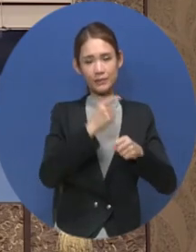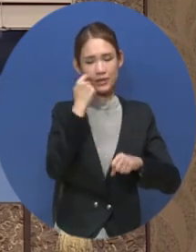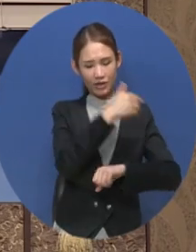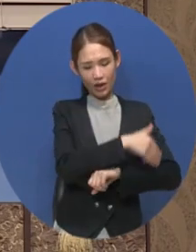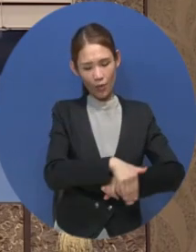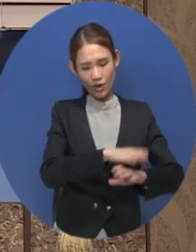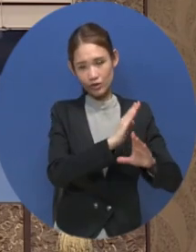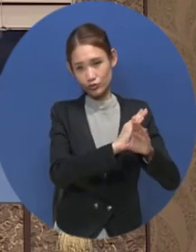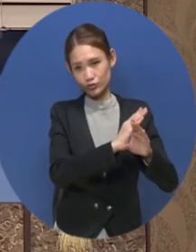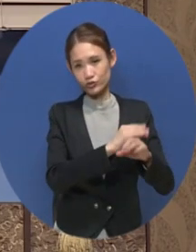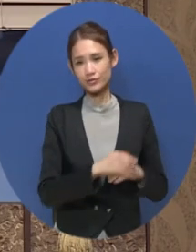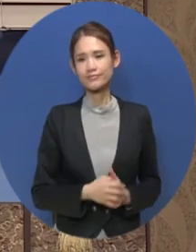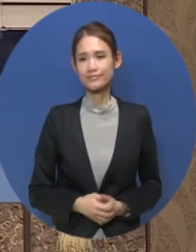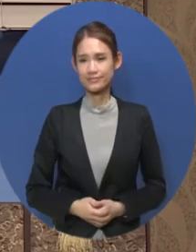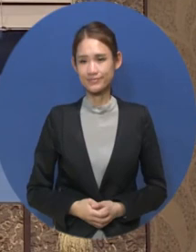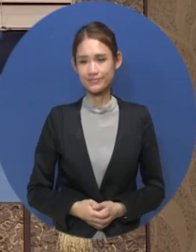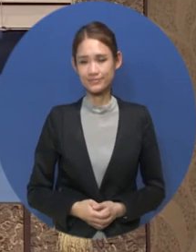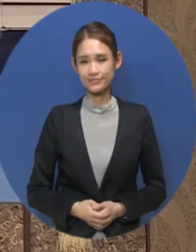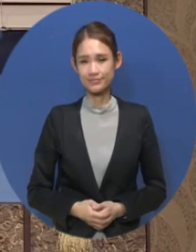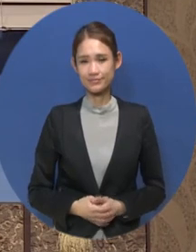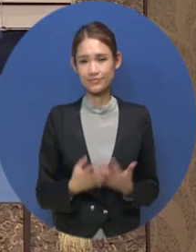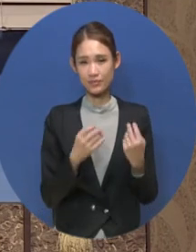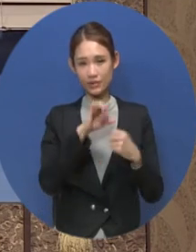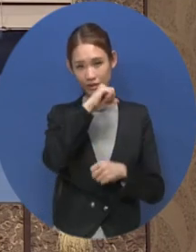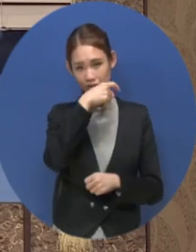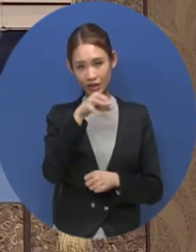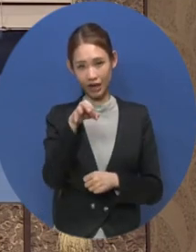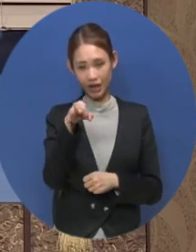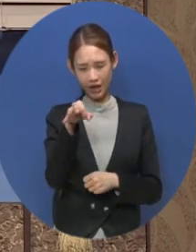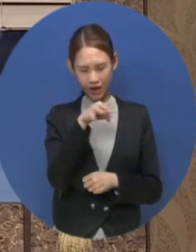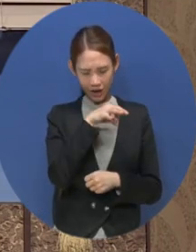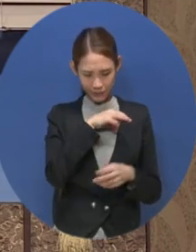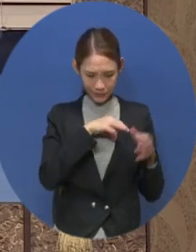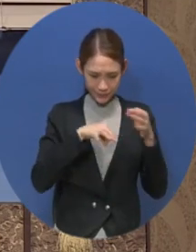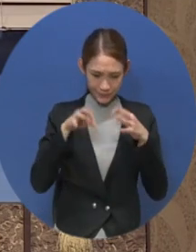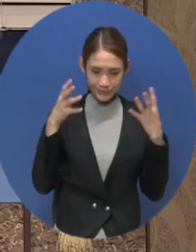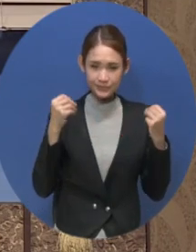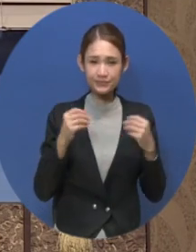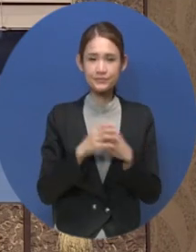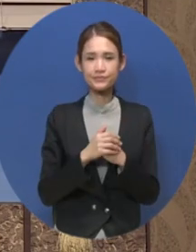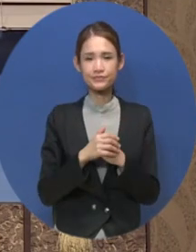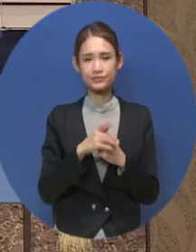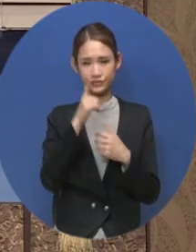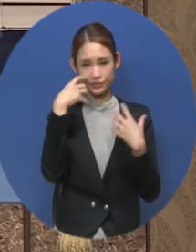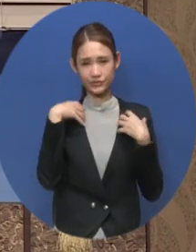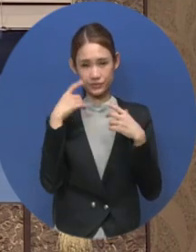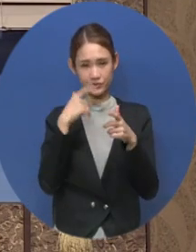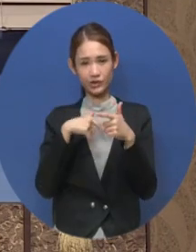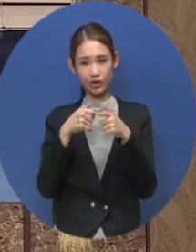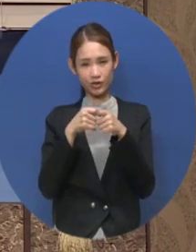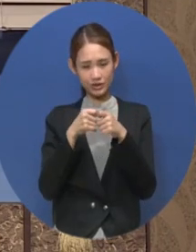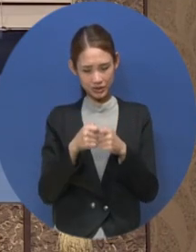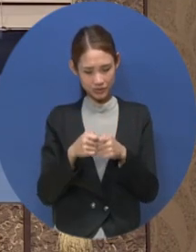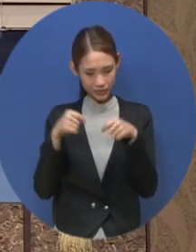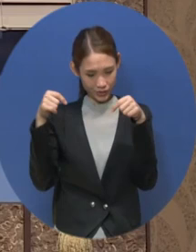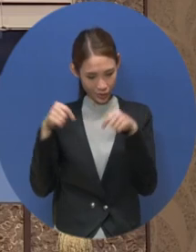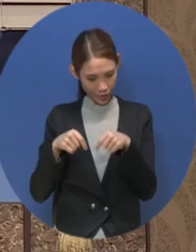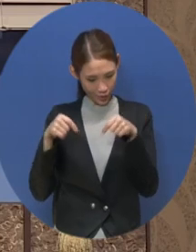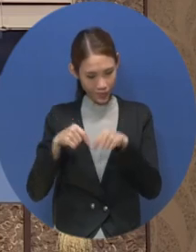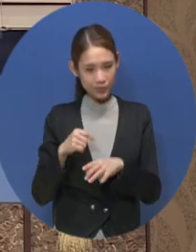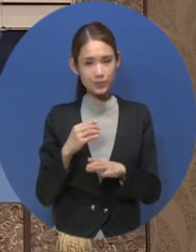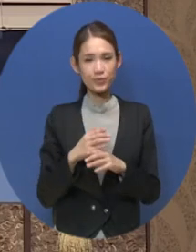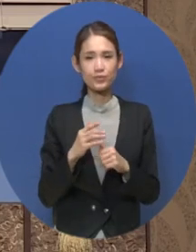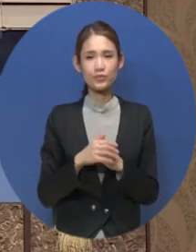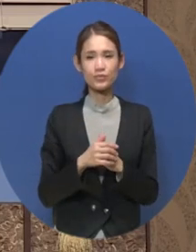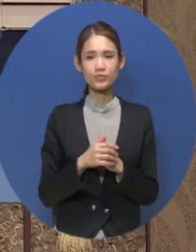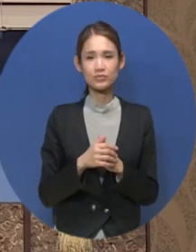계획은 되어져 있고요. 아. 예. 또 네. 많은 예산이 수반되기 때문에 네. 정부하고 또 긴밀한 협의를 구상 중에 있습니다. 그래서 예.